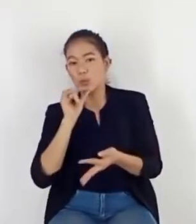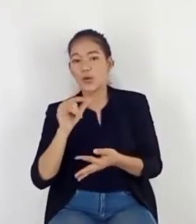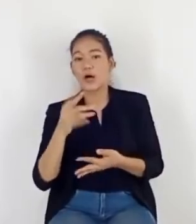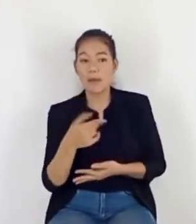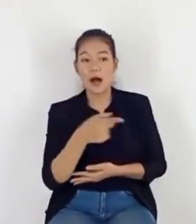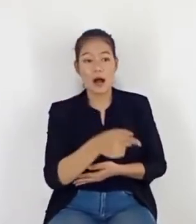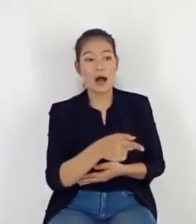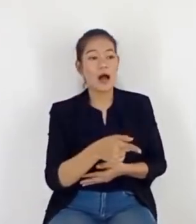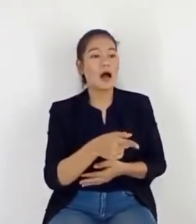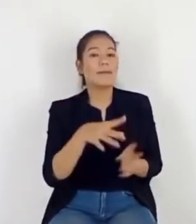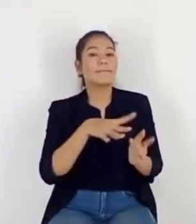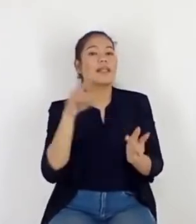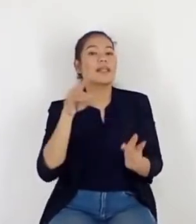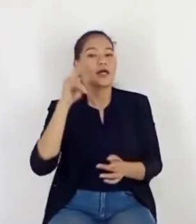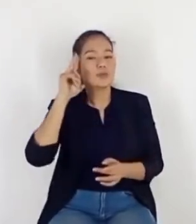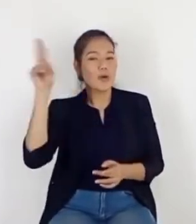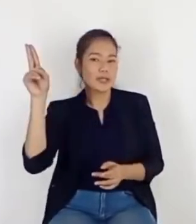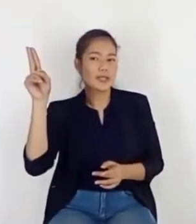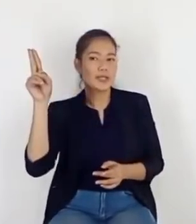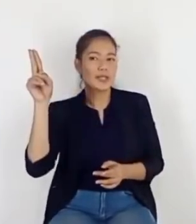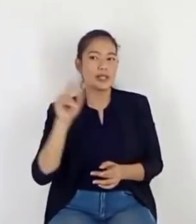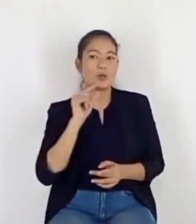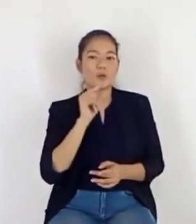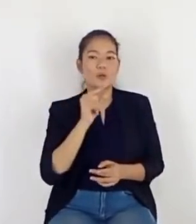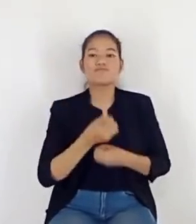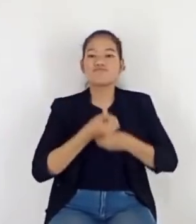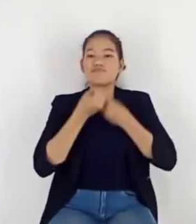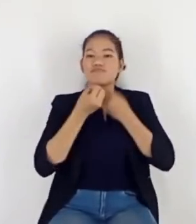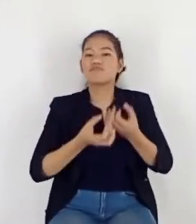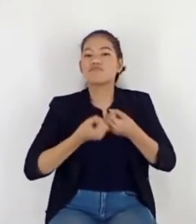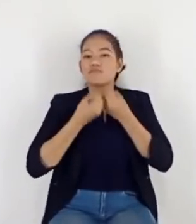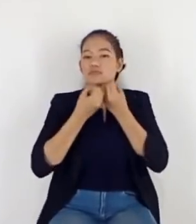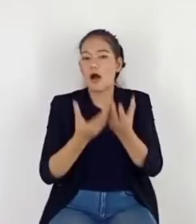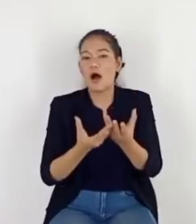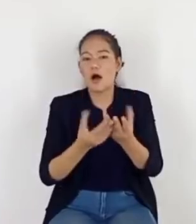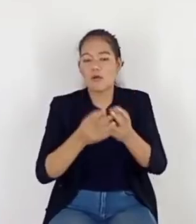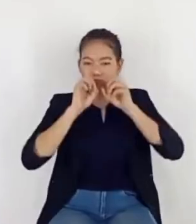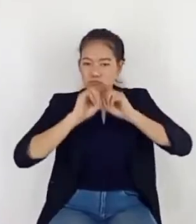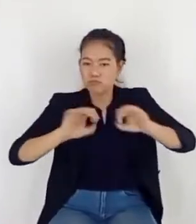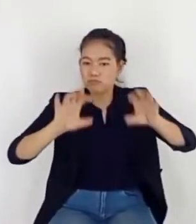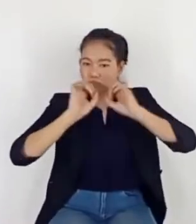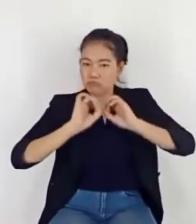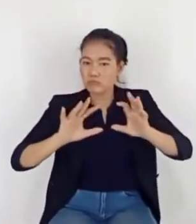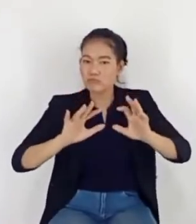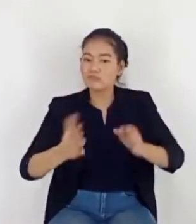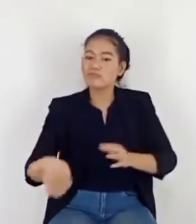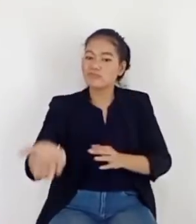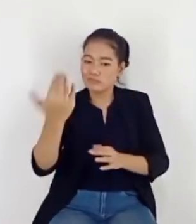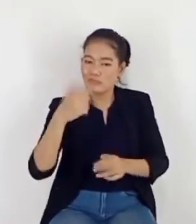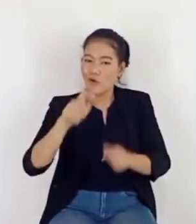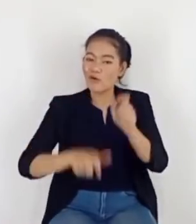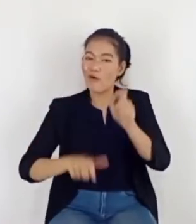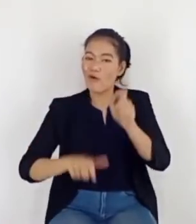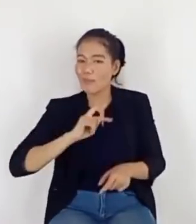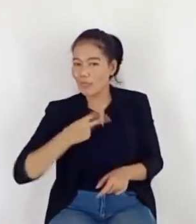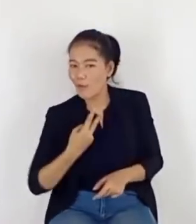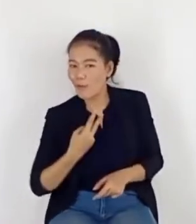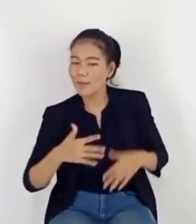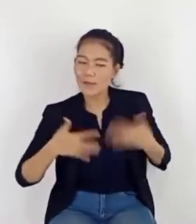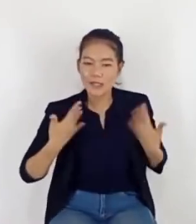menjadi utusan Tuhan. Untuk bersuara, menguatkan, menghibur, mengajak orang mengalami